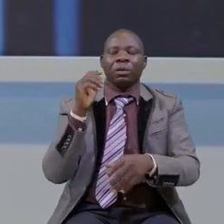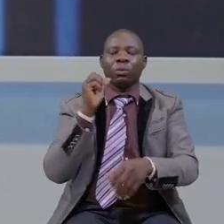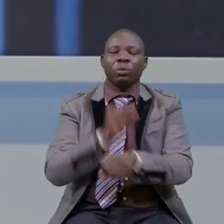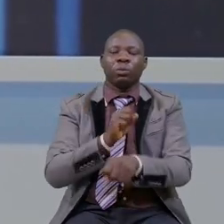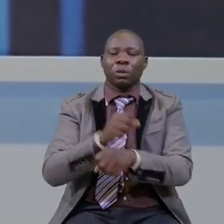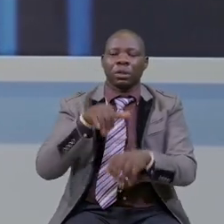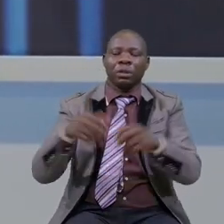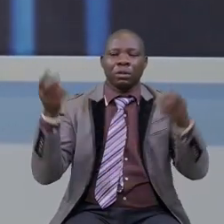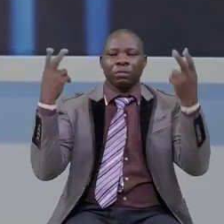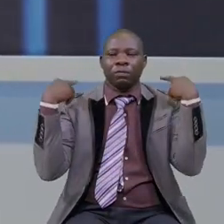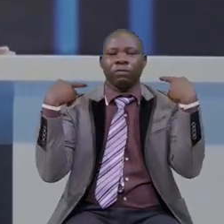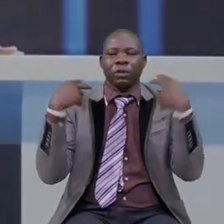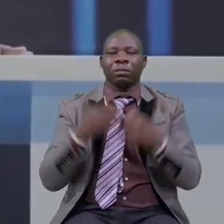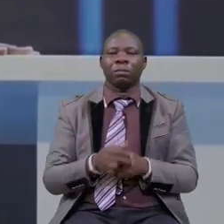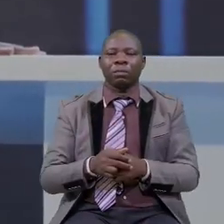en vain.